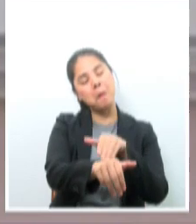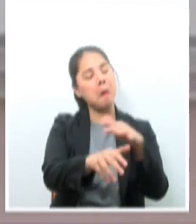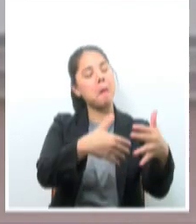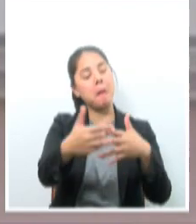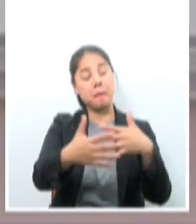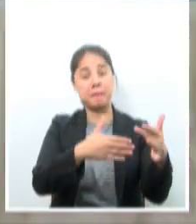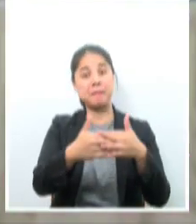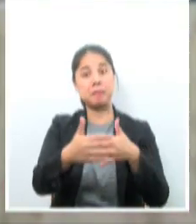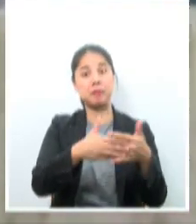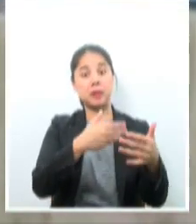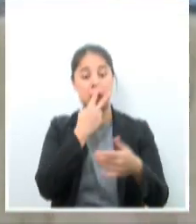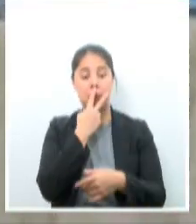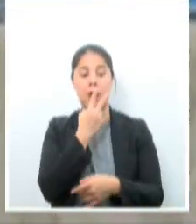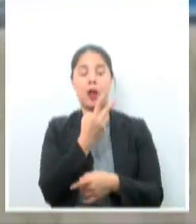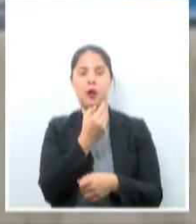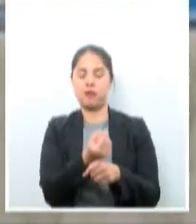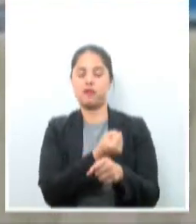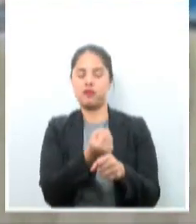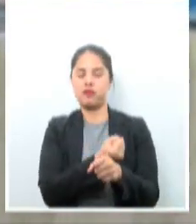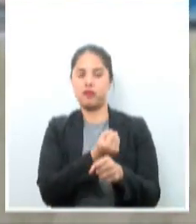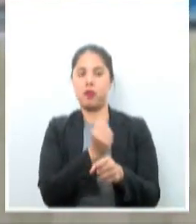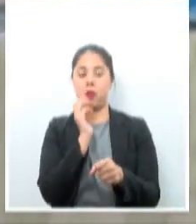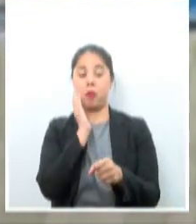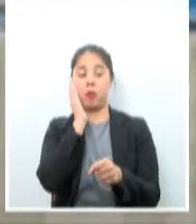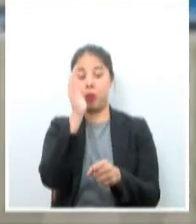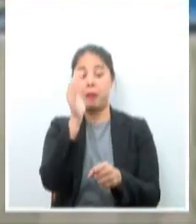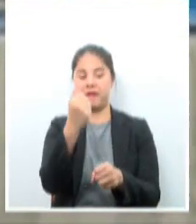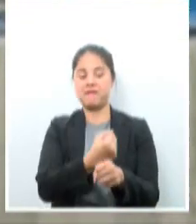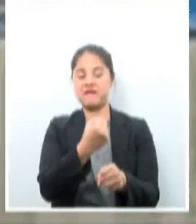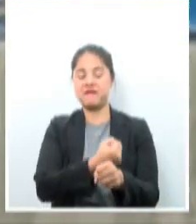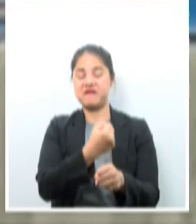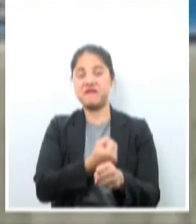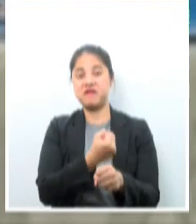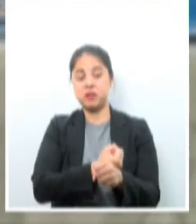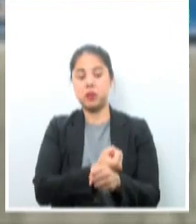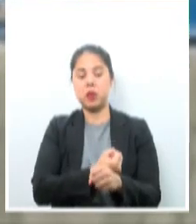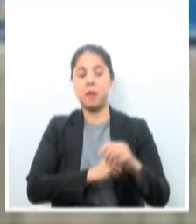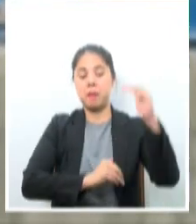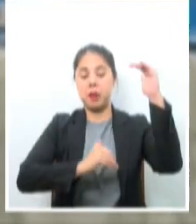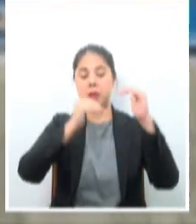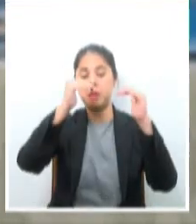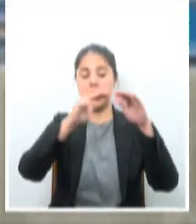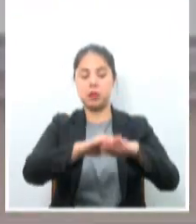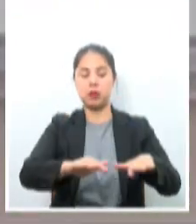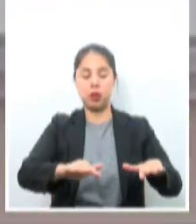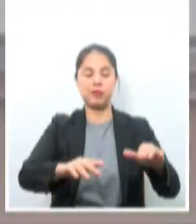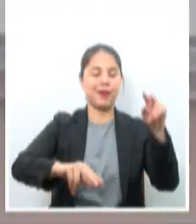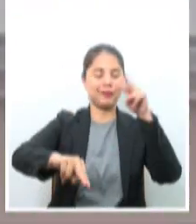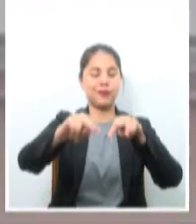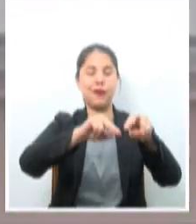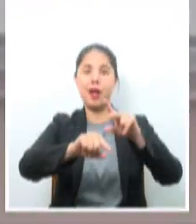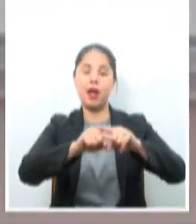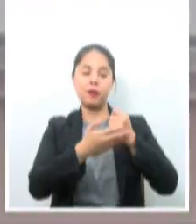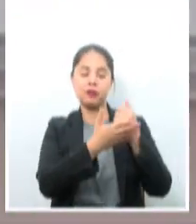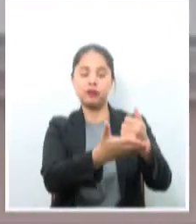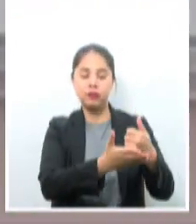ดี๋ยวเราก็ฝึกฝนใหม่เอากลับไปฝึกซ้อมใหม่นะครับรุ่นพี่คอยดูแลรุ่นน้องนะครับห